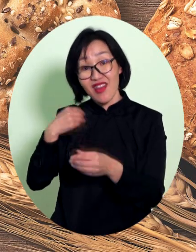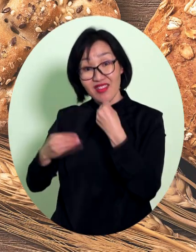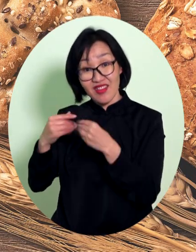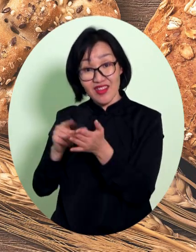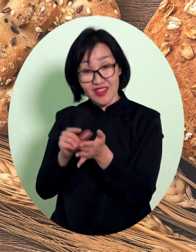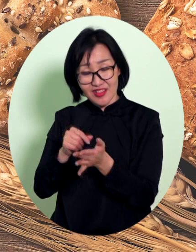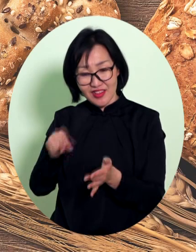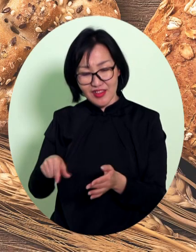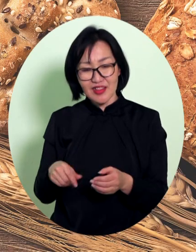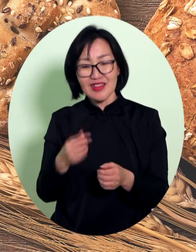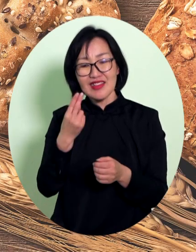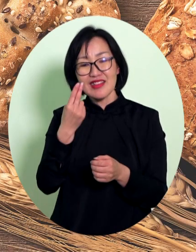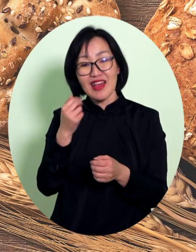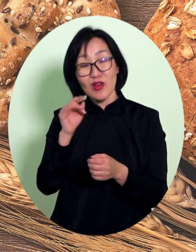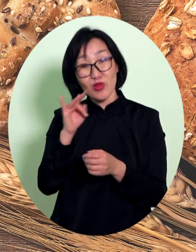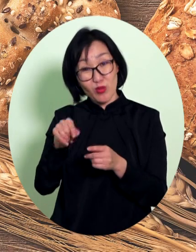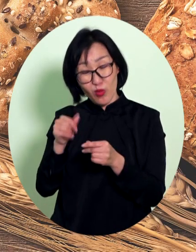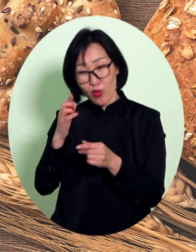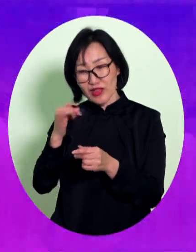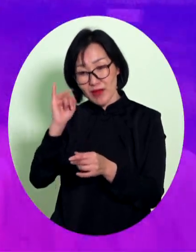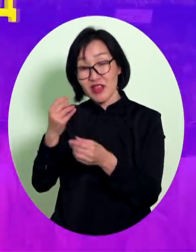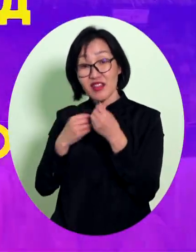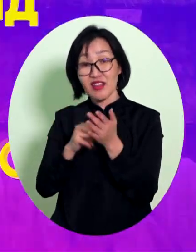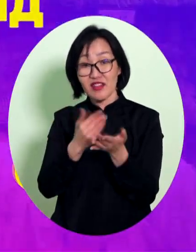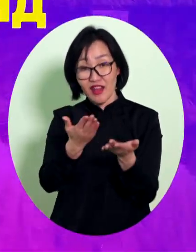цайруулсан будаа гурилан бүтээгдэхүүнийг хязгаартай хэрэглэх нь зүйтэй юм.